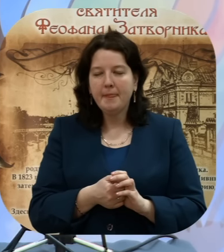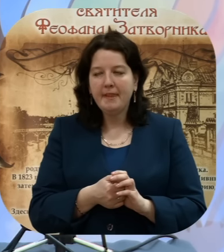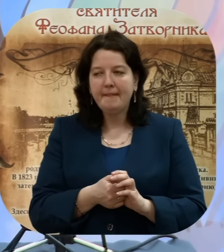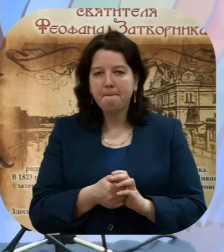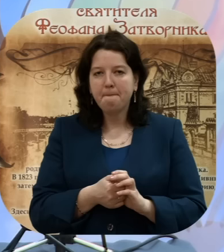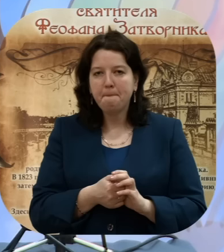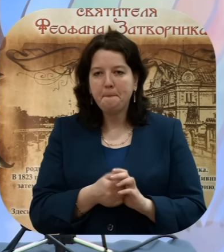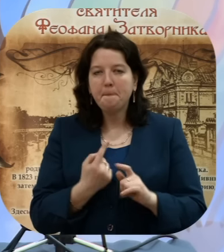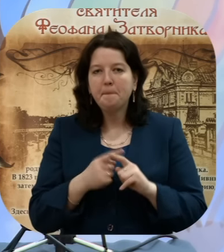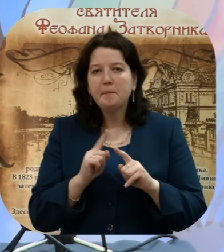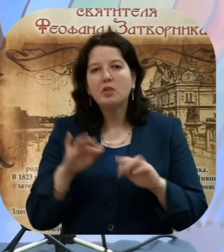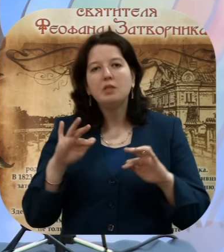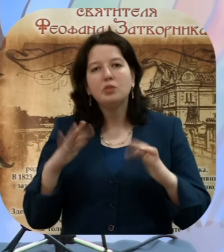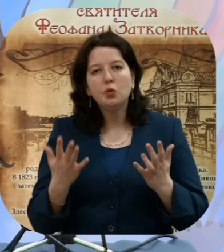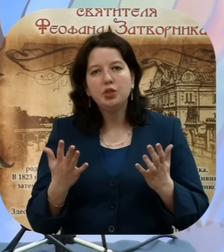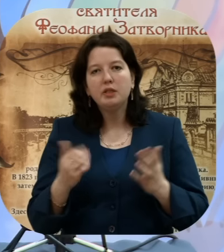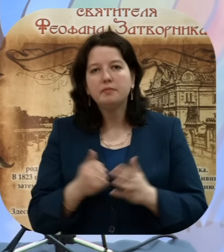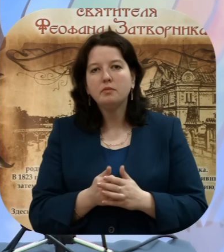В данном случае